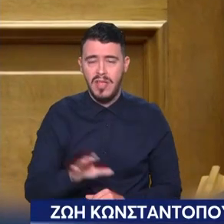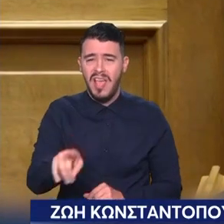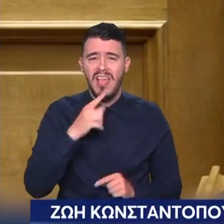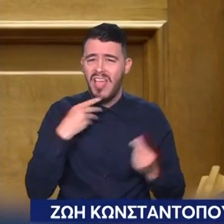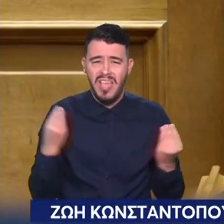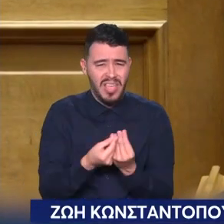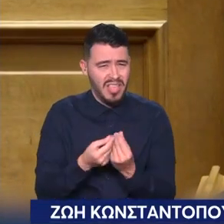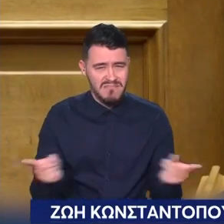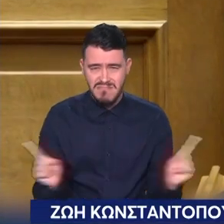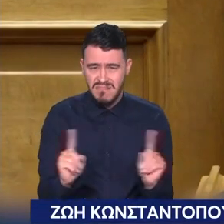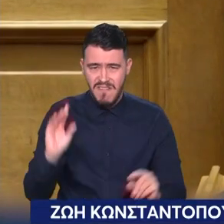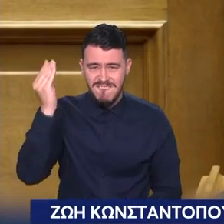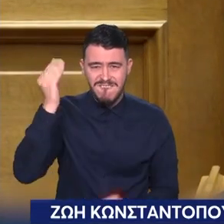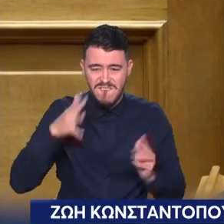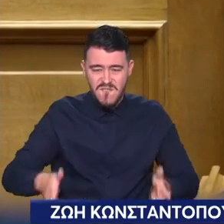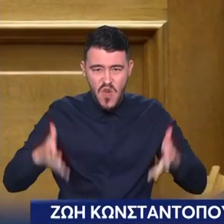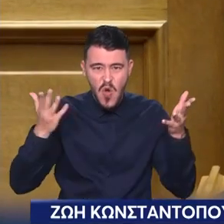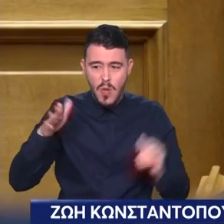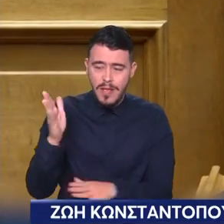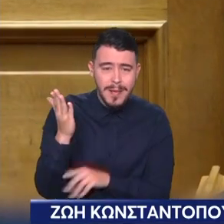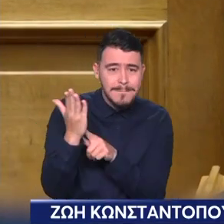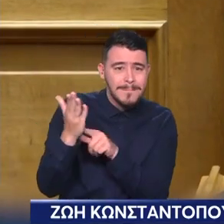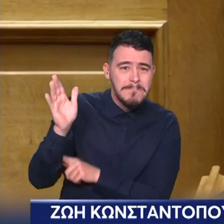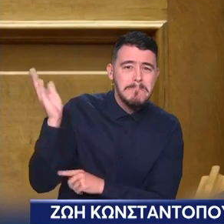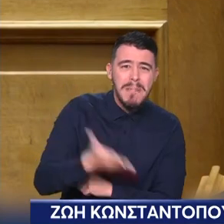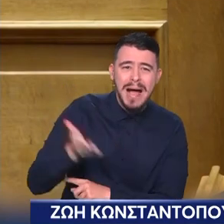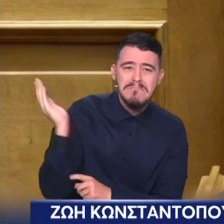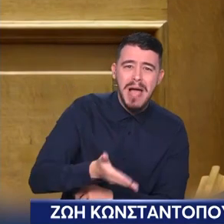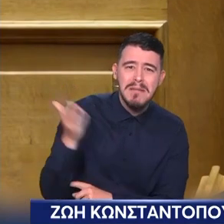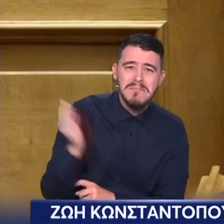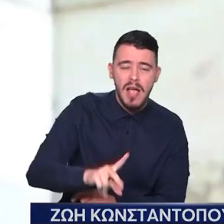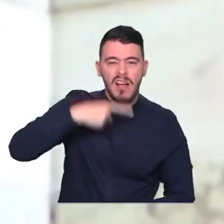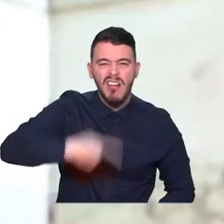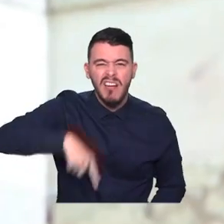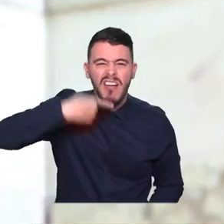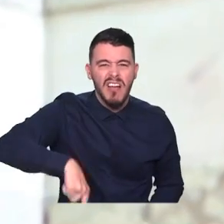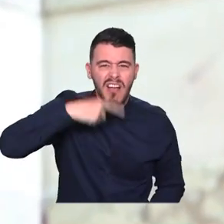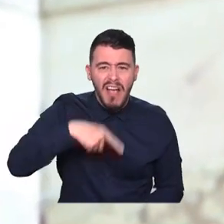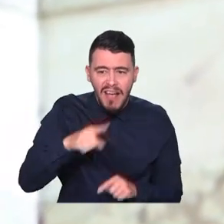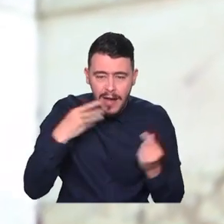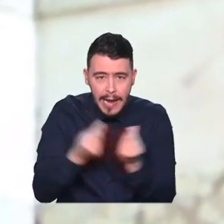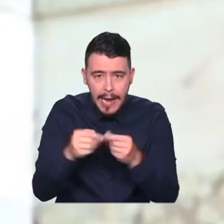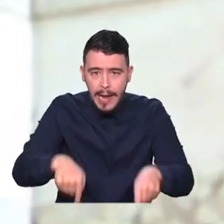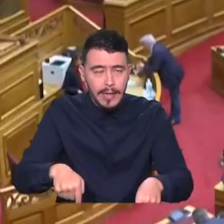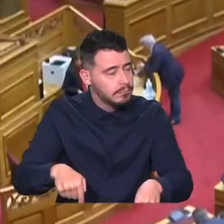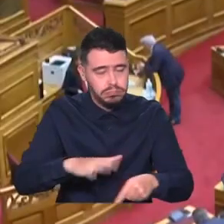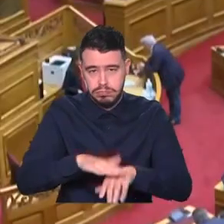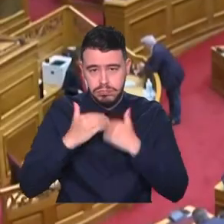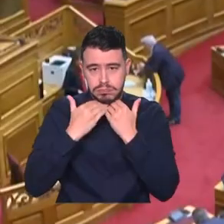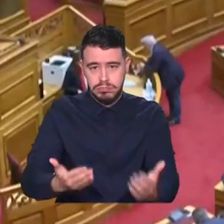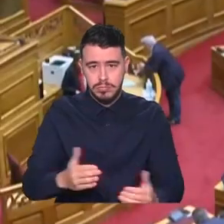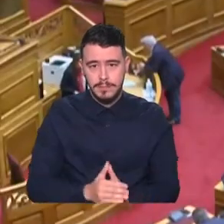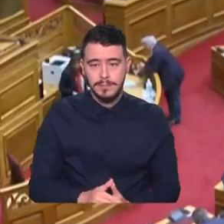Κοινοβούλιο χειροδικία, αλλά και ύβρις. Μετά τις εικόνες ντροπής, η Βουλή αποφάσισε